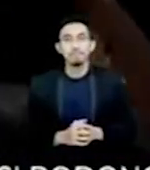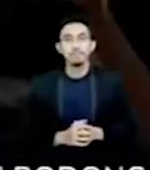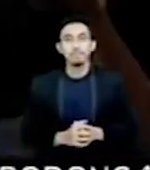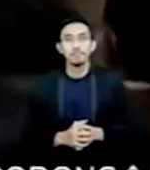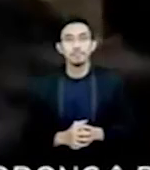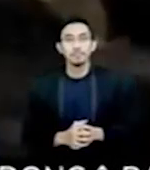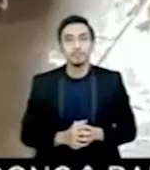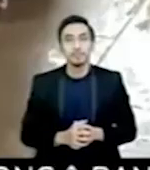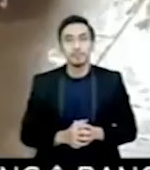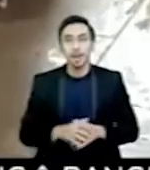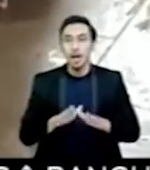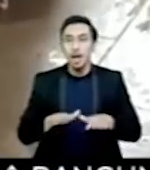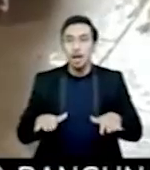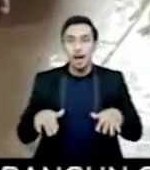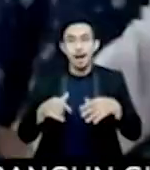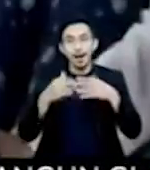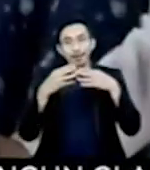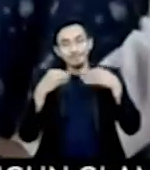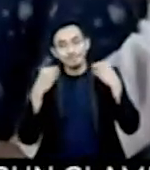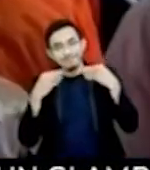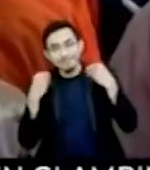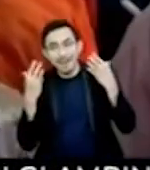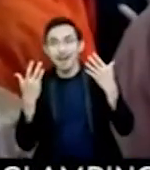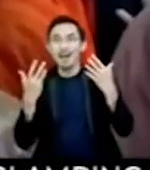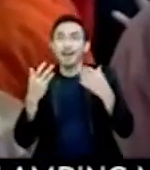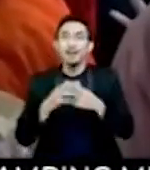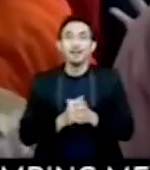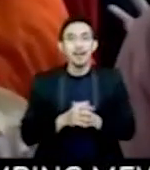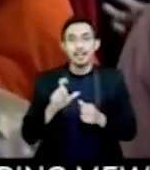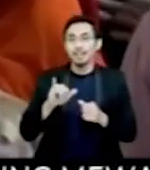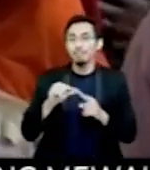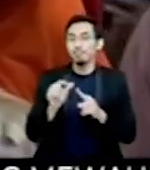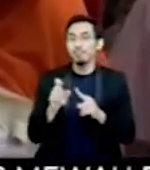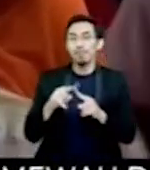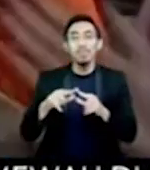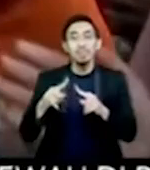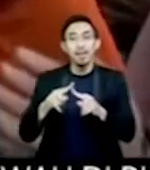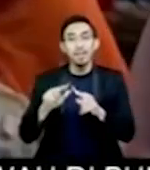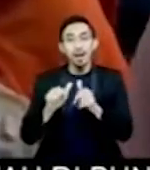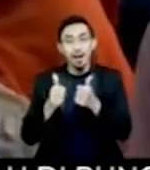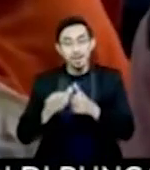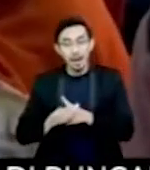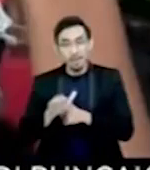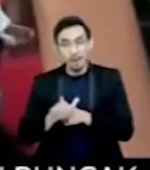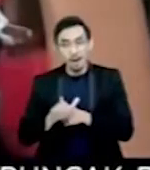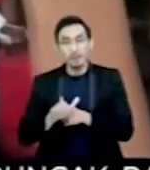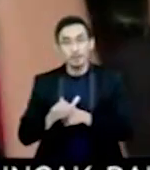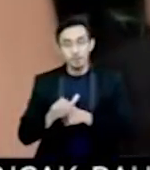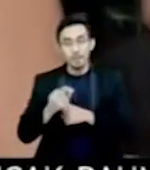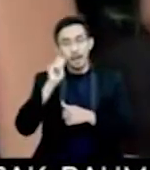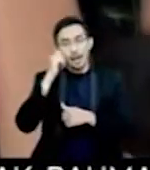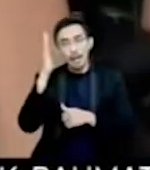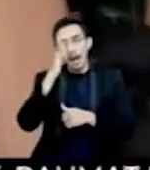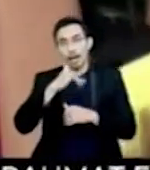Keceriaan tergambar dari raut wajah anak-anak di Ciputa, Tangerang Selatan saat mengikuti kegiatan memperingati Hari Dongeng Anak Sedunia.